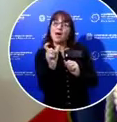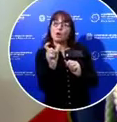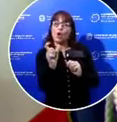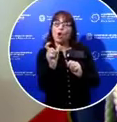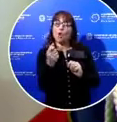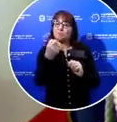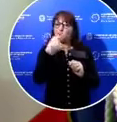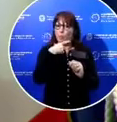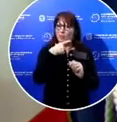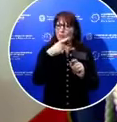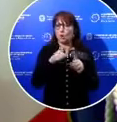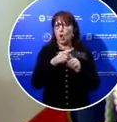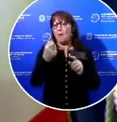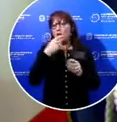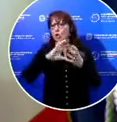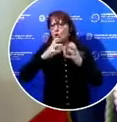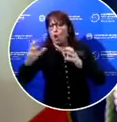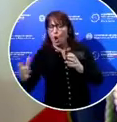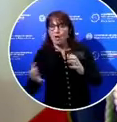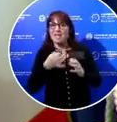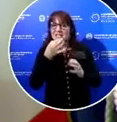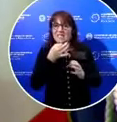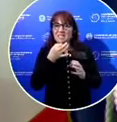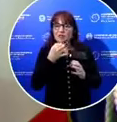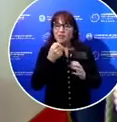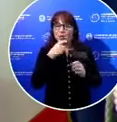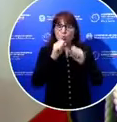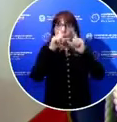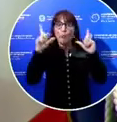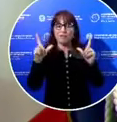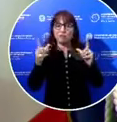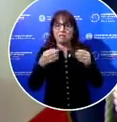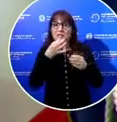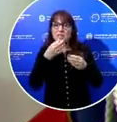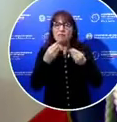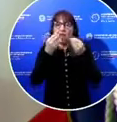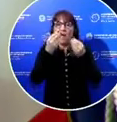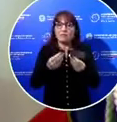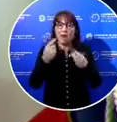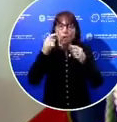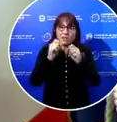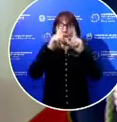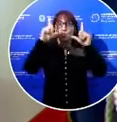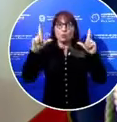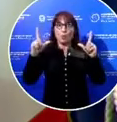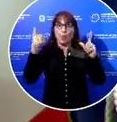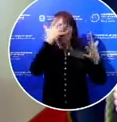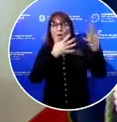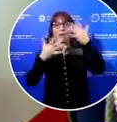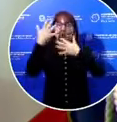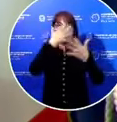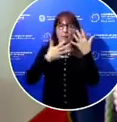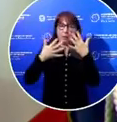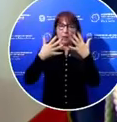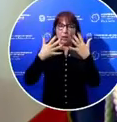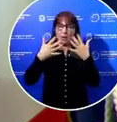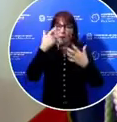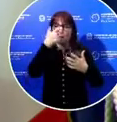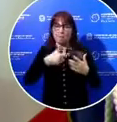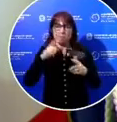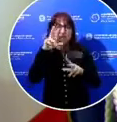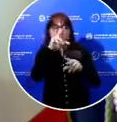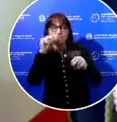per indicare le droghe, sta a significare che queste sostanze sono capaci di creare stati di stupore, di stordimento, di alterazione della